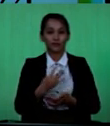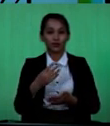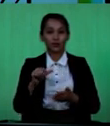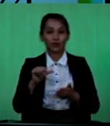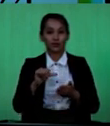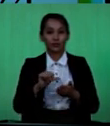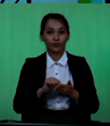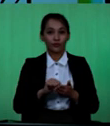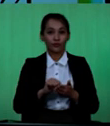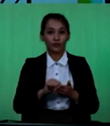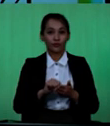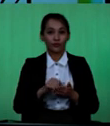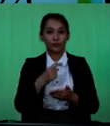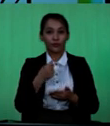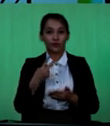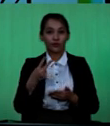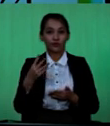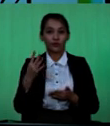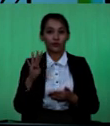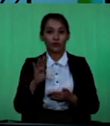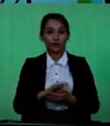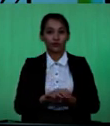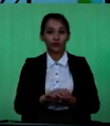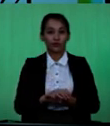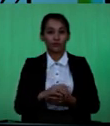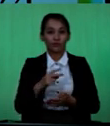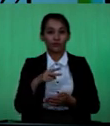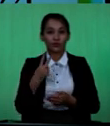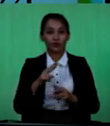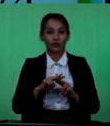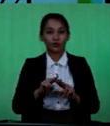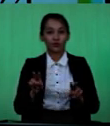46 bilan 24 sonlarning ayirmasi 22.